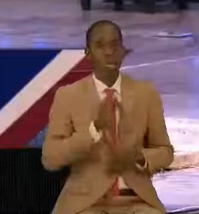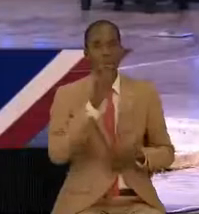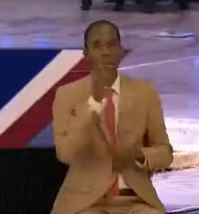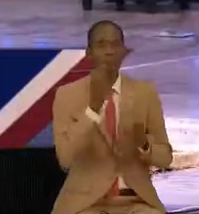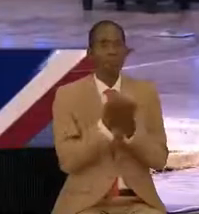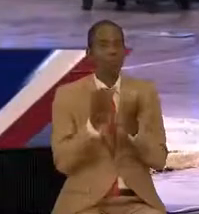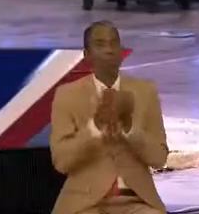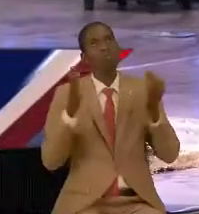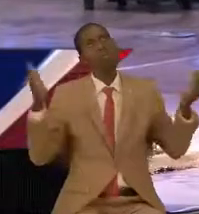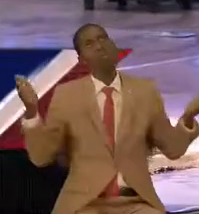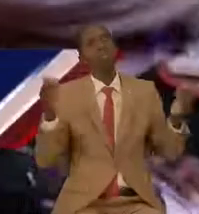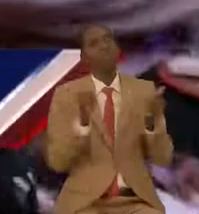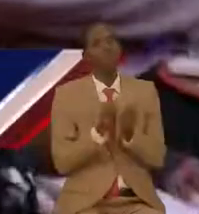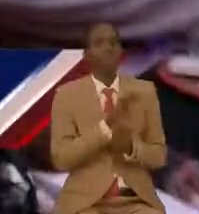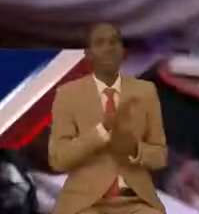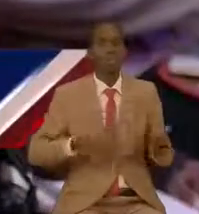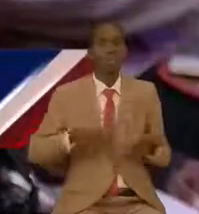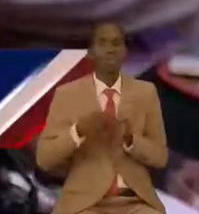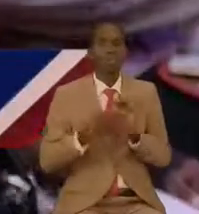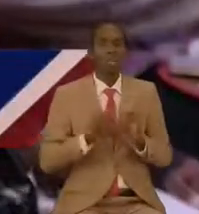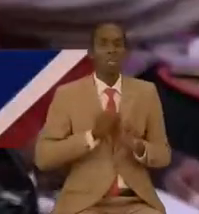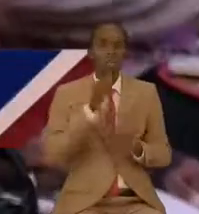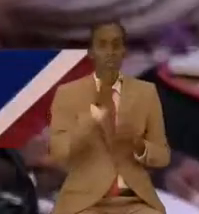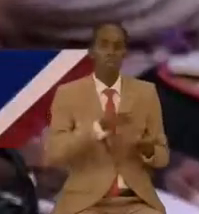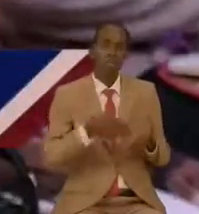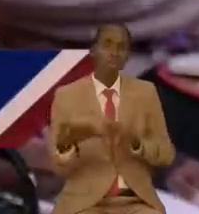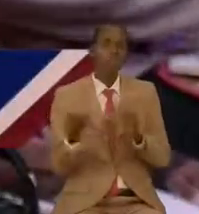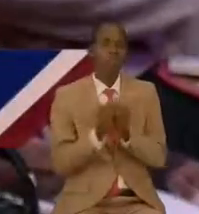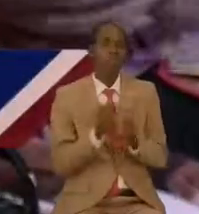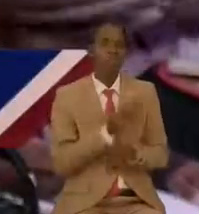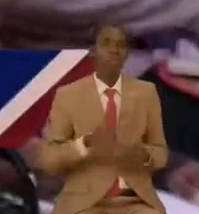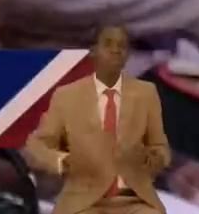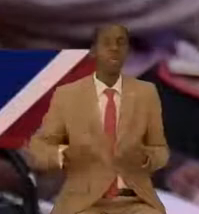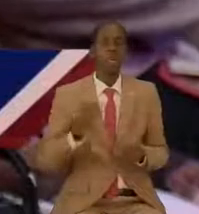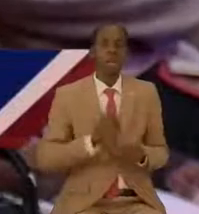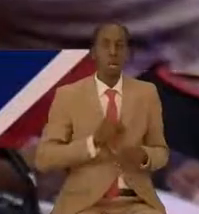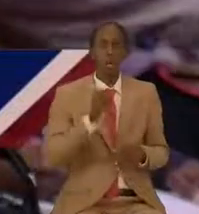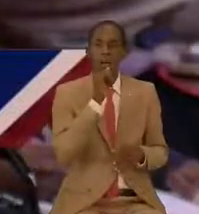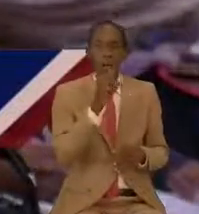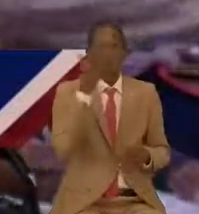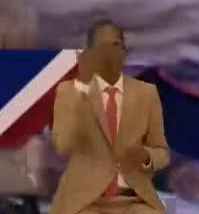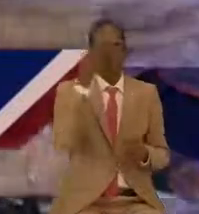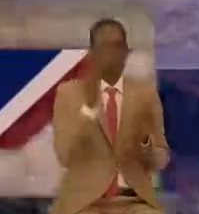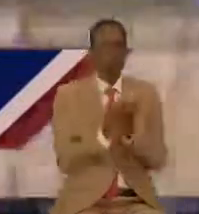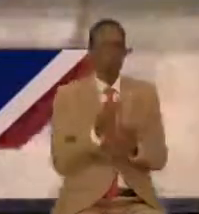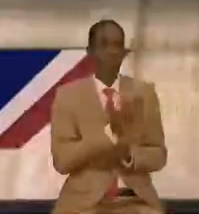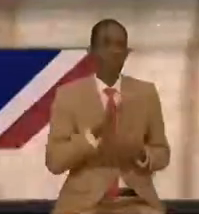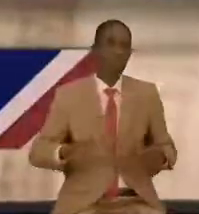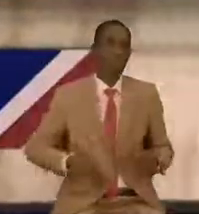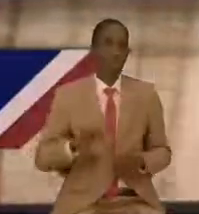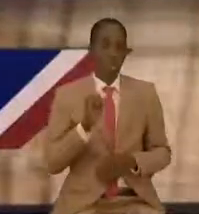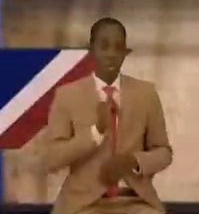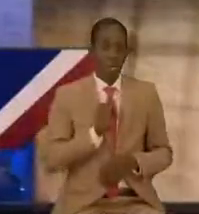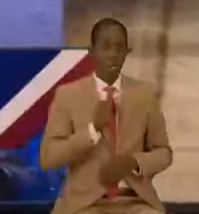verset 20. J'ai été crucifié avec Christ. Je m'identifie à Christ.